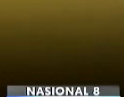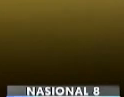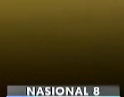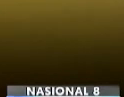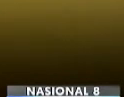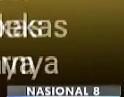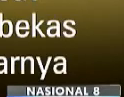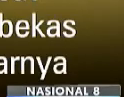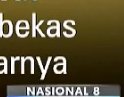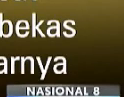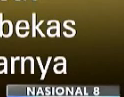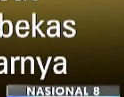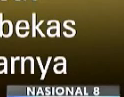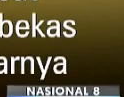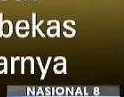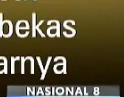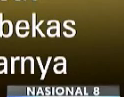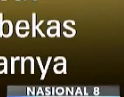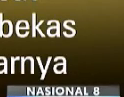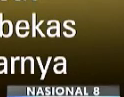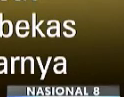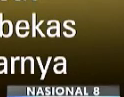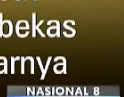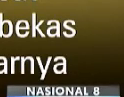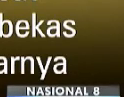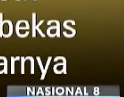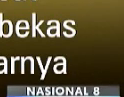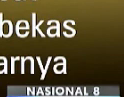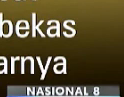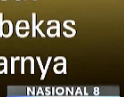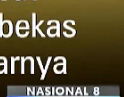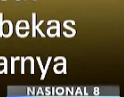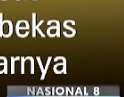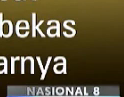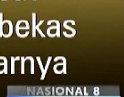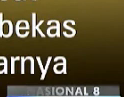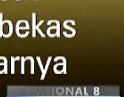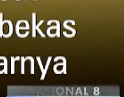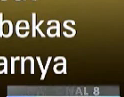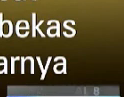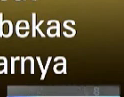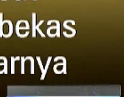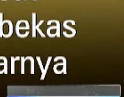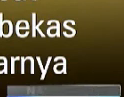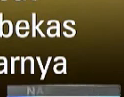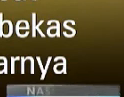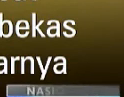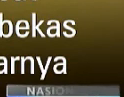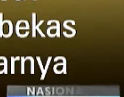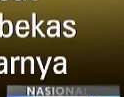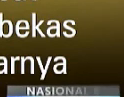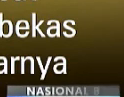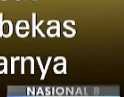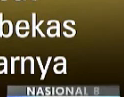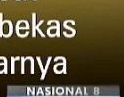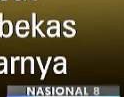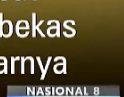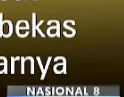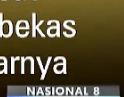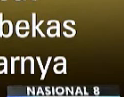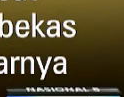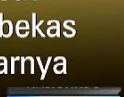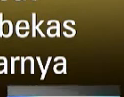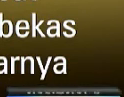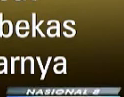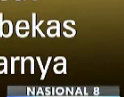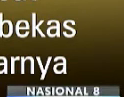menggunakan bateri muda alih dan bateri tersebut hendaklah disimpan dalam bekas penyimpanan yang sewajarnya. Perkara-perkara tersebut katanya